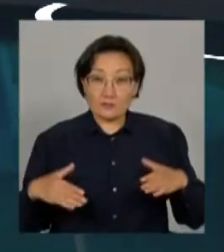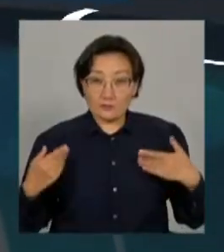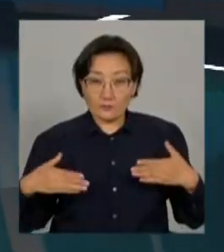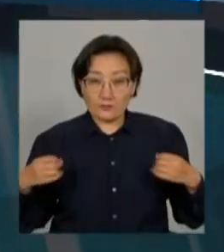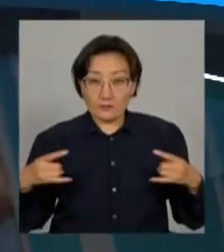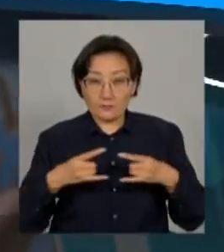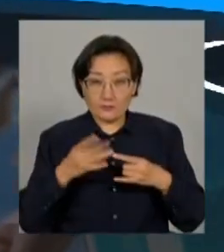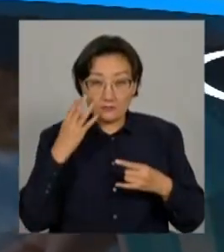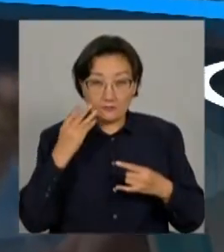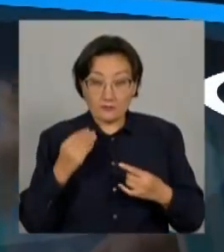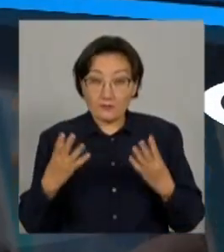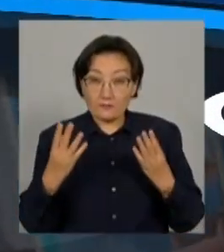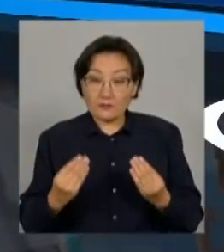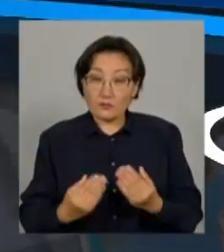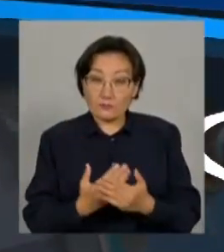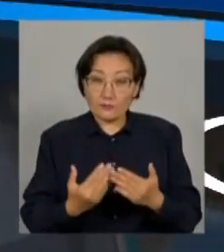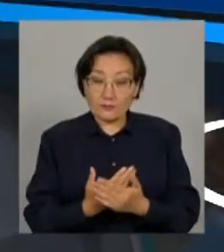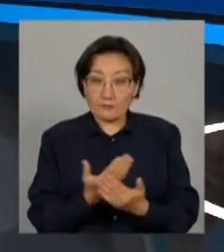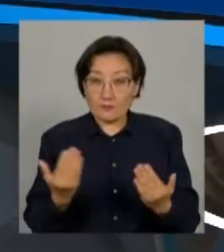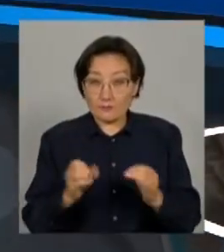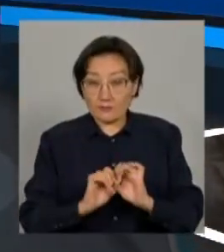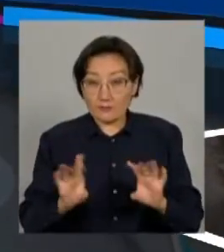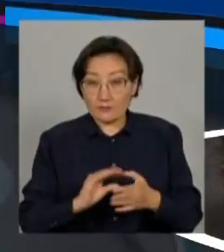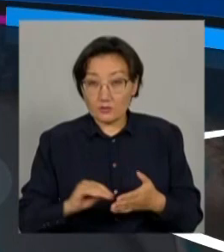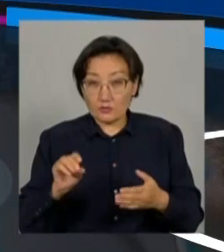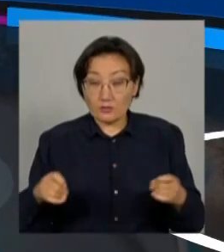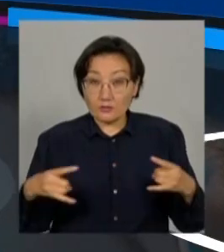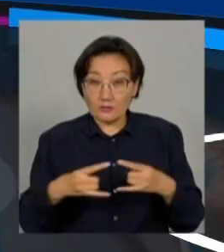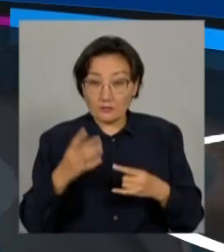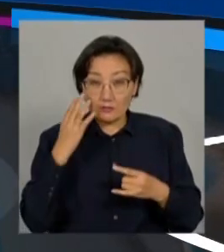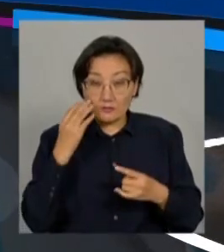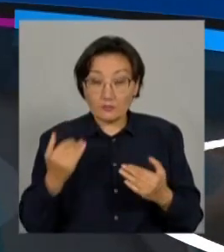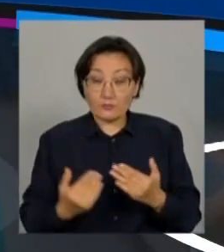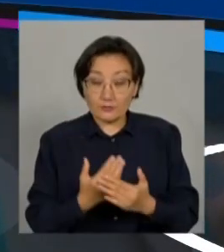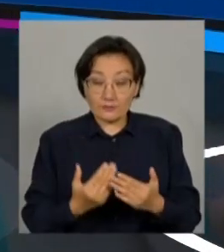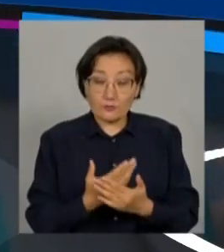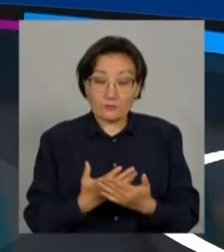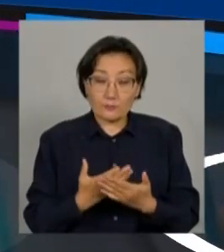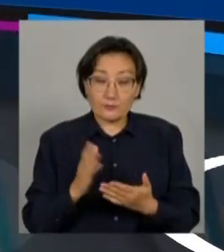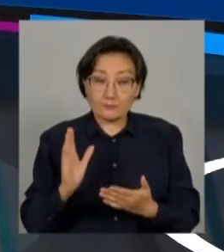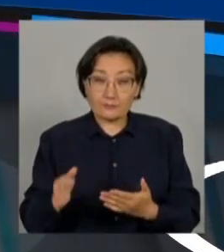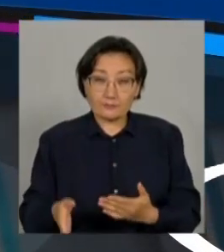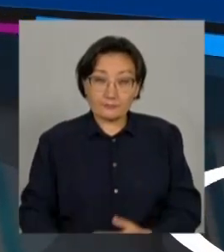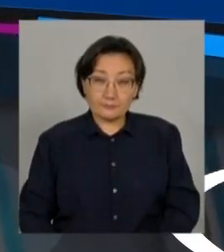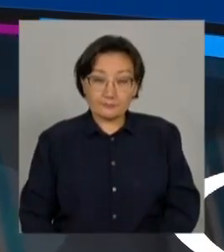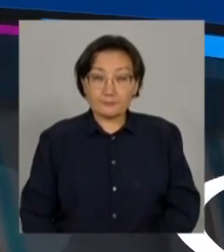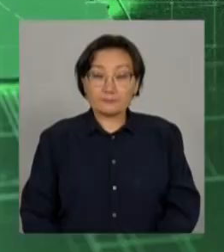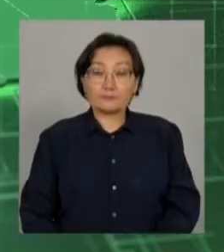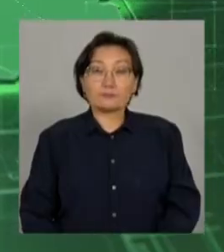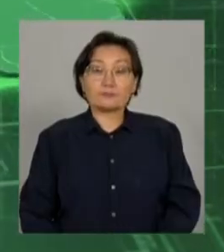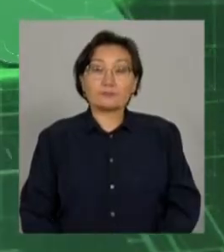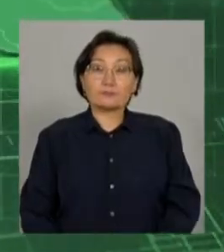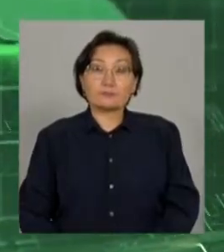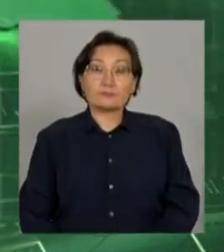Здравствуйте, в эфире телеканала «Алматы». Дневной выпуск новостей. В студии Дина Жанабекова и моя коллега Булбул Калнуркызы. Смотрите сегодня в выпуске.